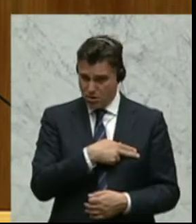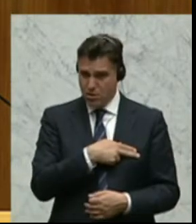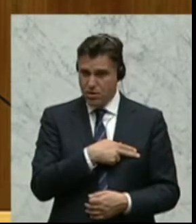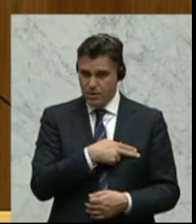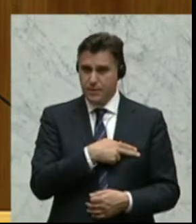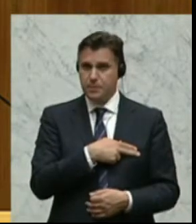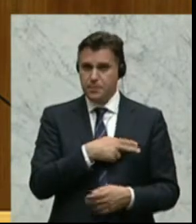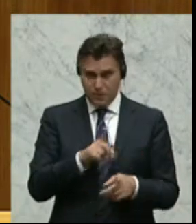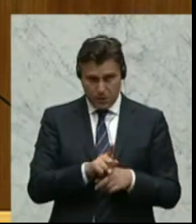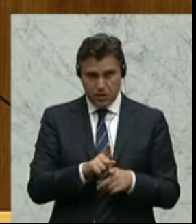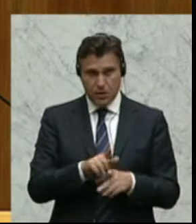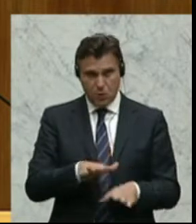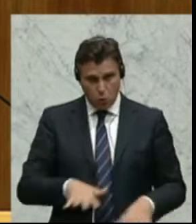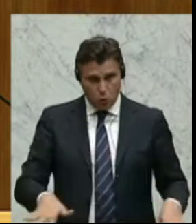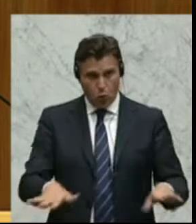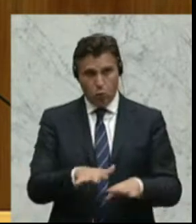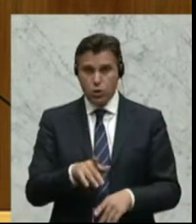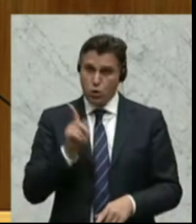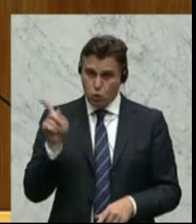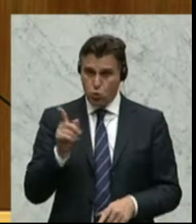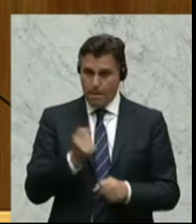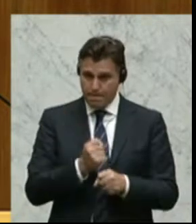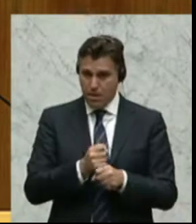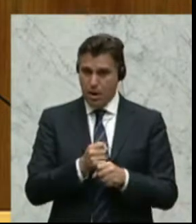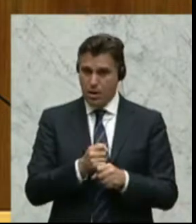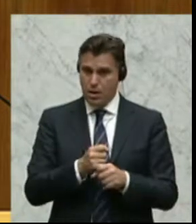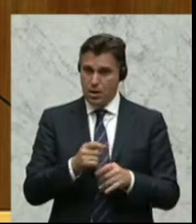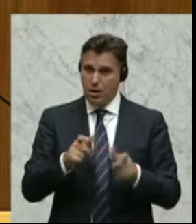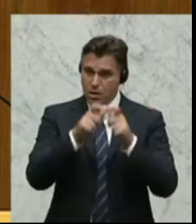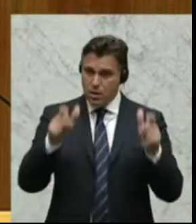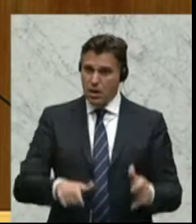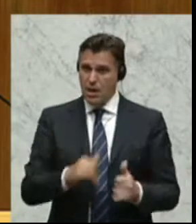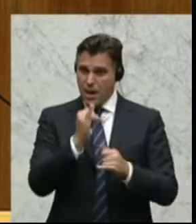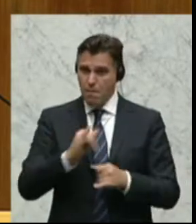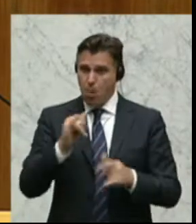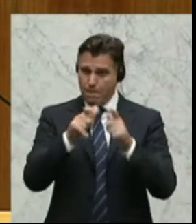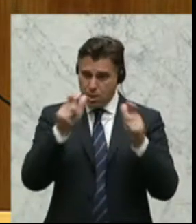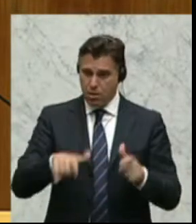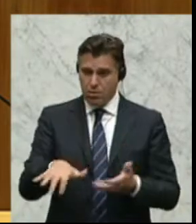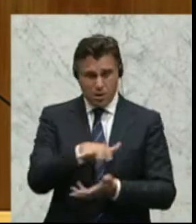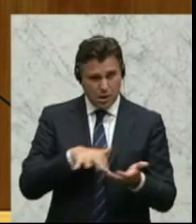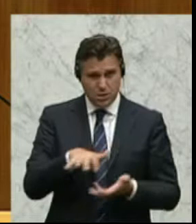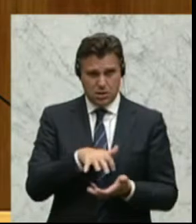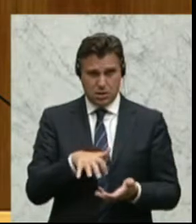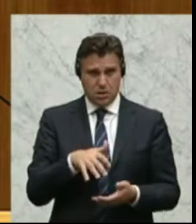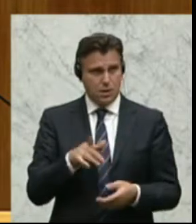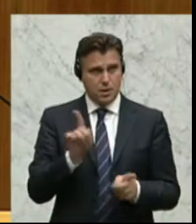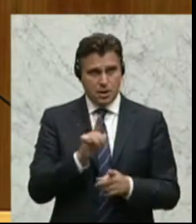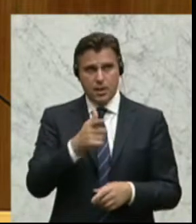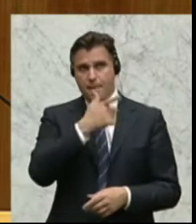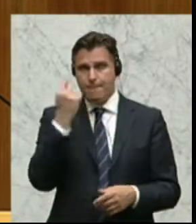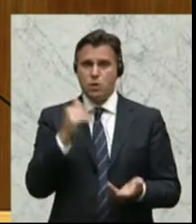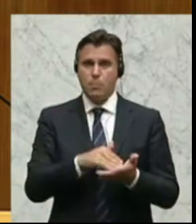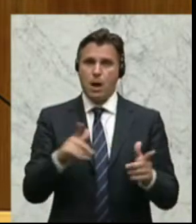eine Immobilienkrise auslösen? Das darf nicht sein. Die Menschen müssen sich das leisten können, zu leben, zu wohnen, und sie müssen